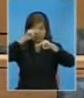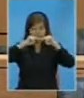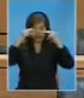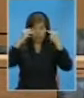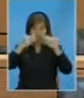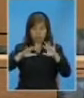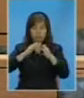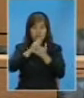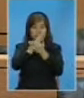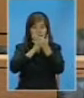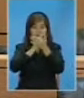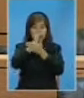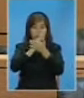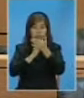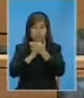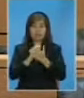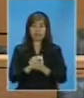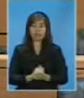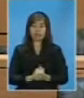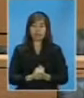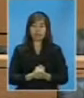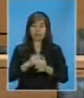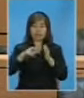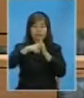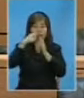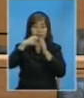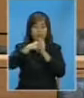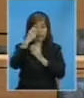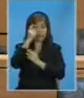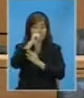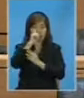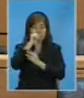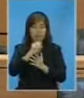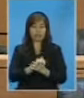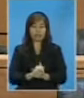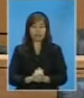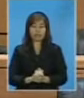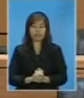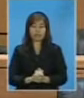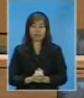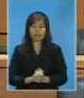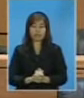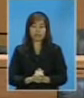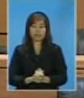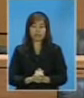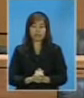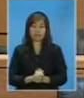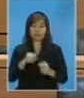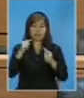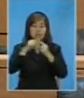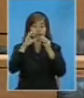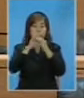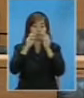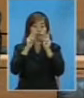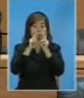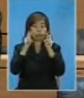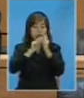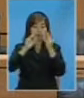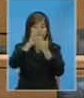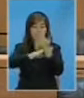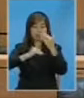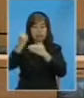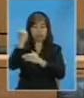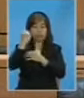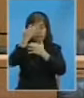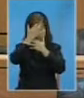วนหนึ่งเหตุผลเป็นอย่างนี้ครับเหตุผลที่คณะกรรมการความมั่นคงแห่งรัฐได้ให้ความสนใจ